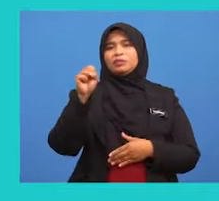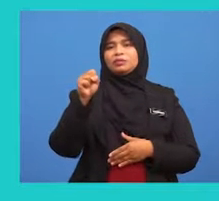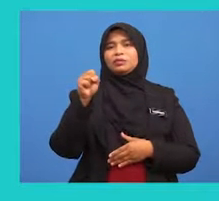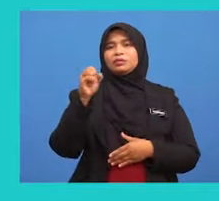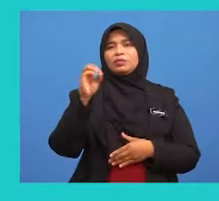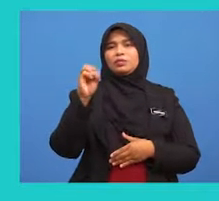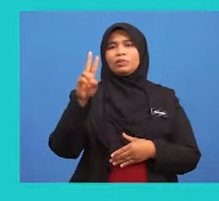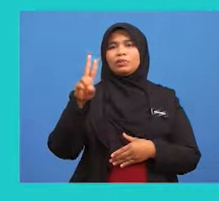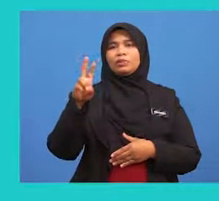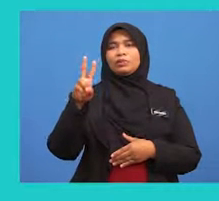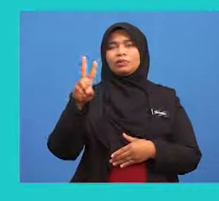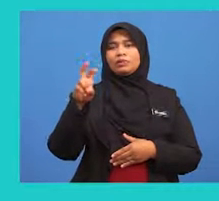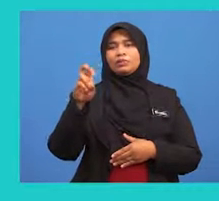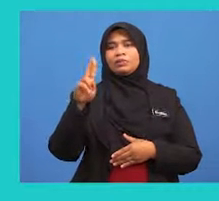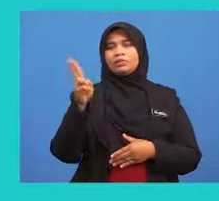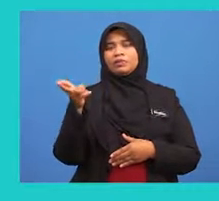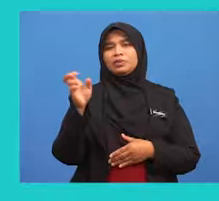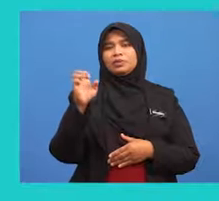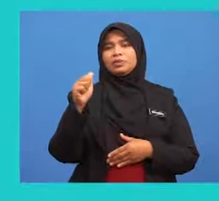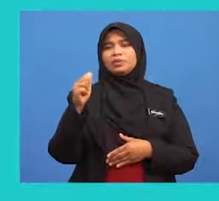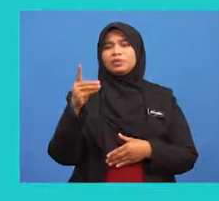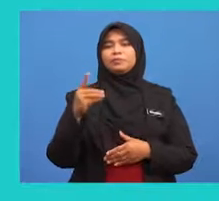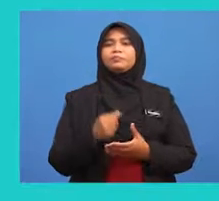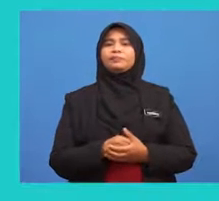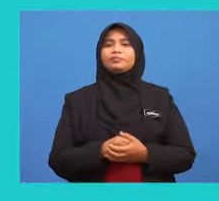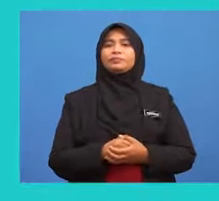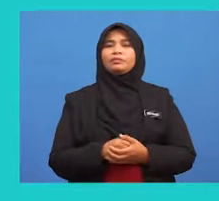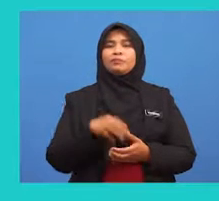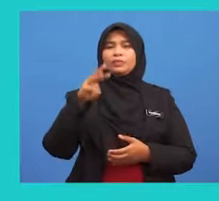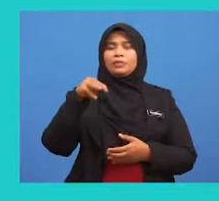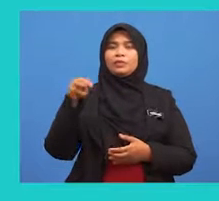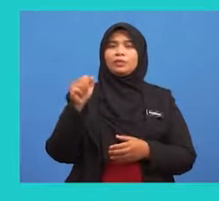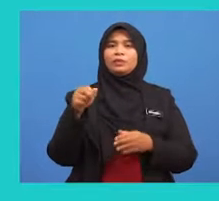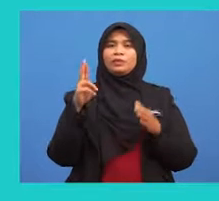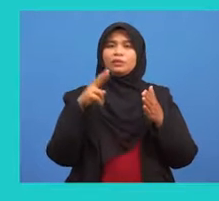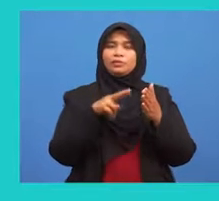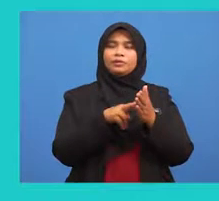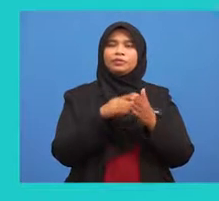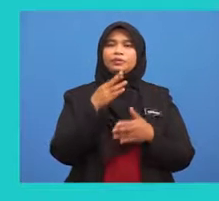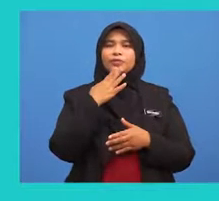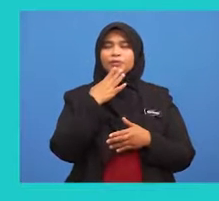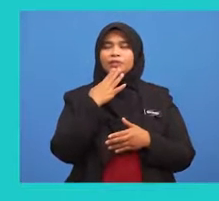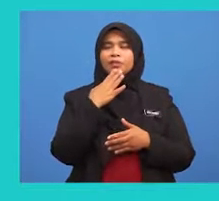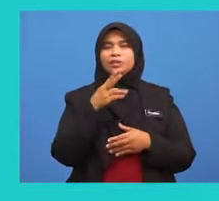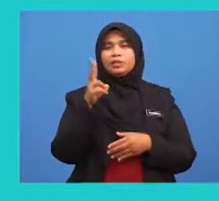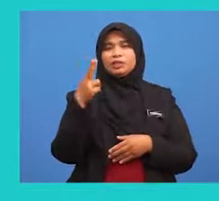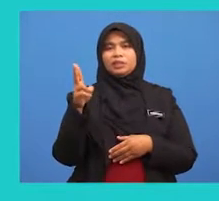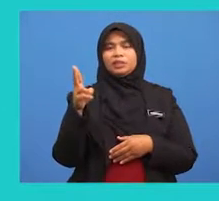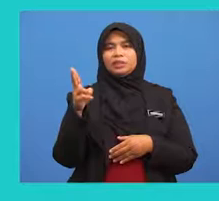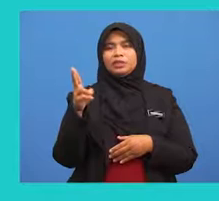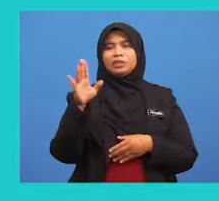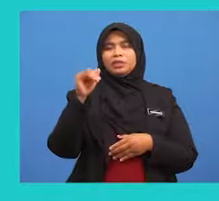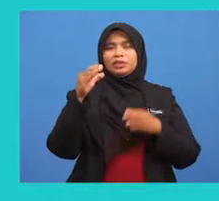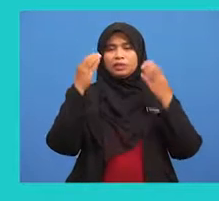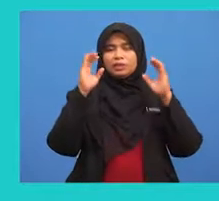overhead. Jelaskan murid-murid? Murid-murid boleh merujuk warna hijau